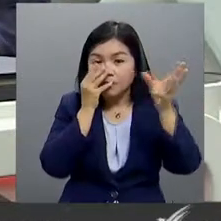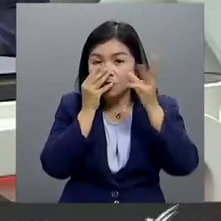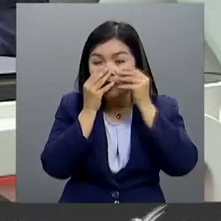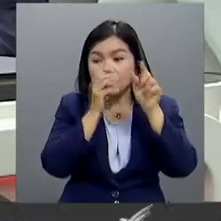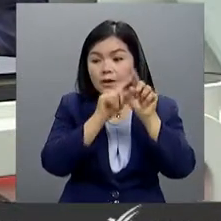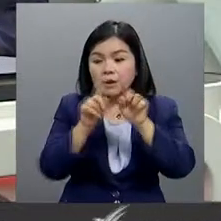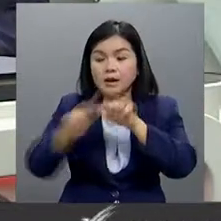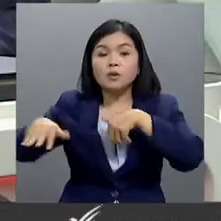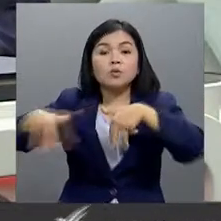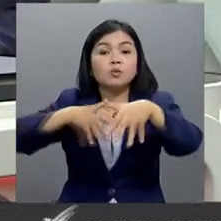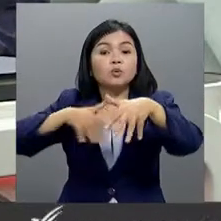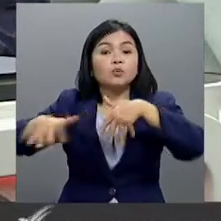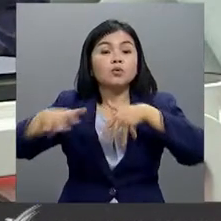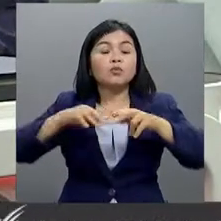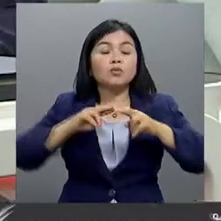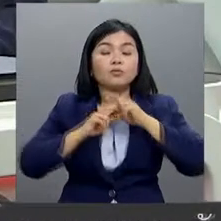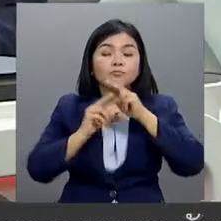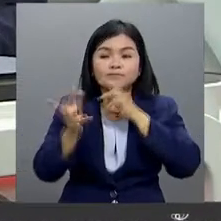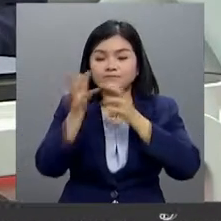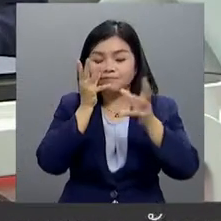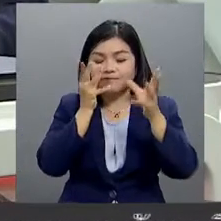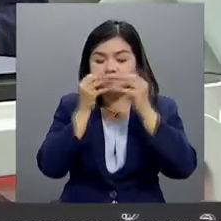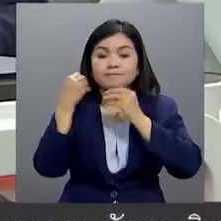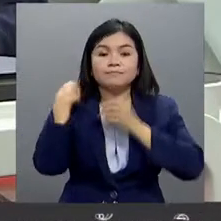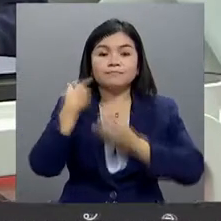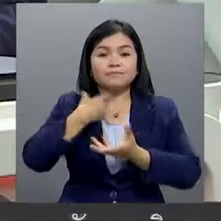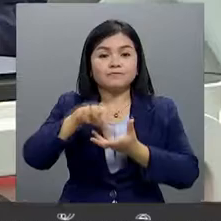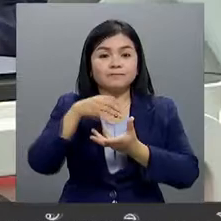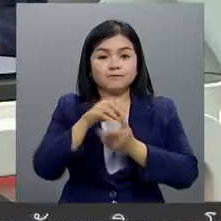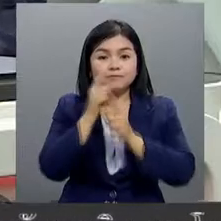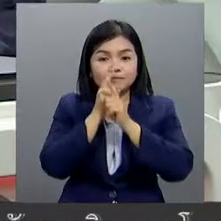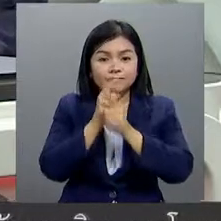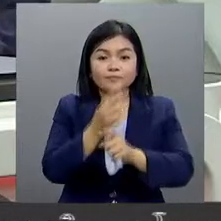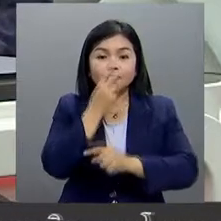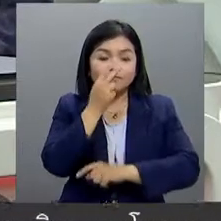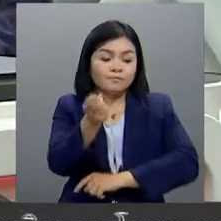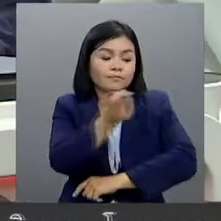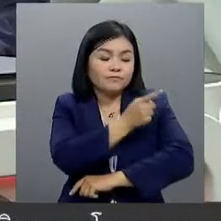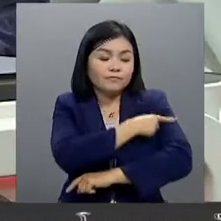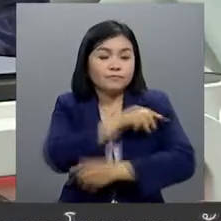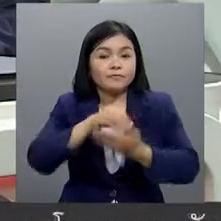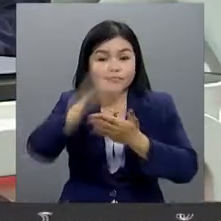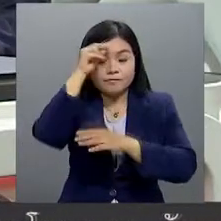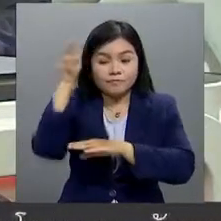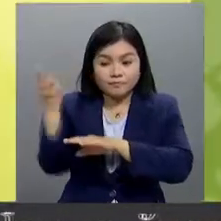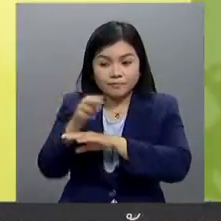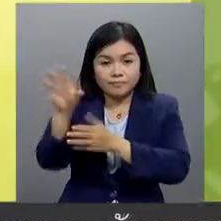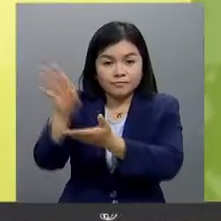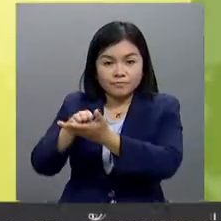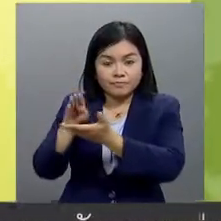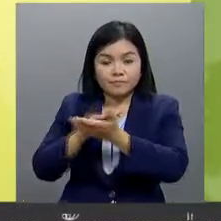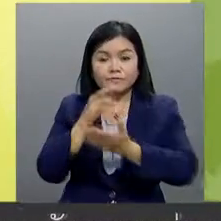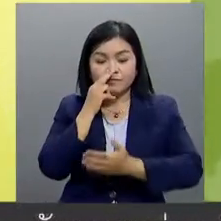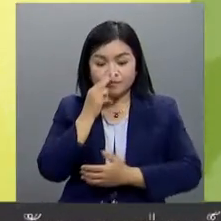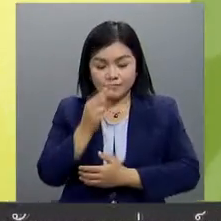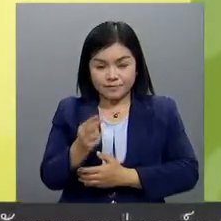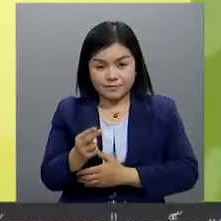นของตัวเองด้วยติดตามจากนักข่าวพลเมืองเยาวชนมูลนิธิกระจกเงาค่ะ